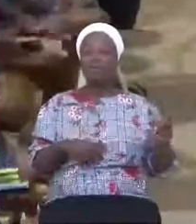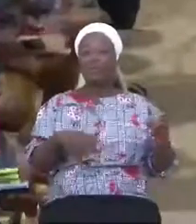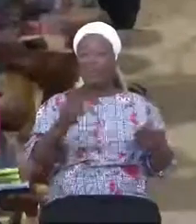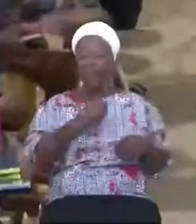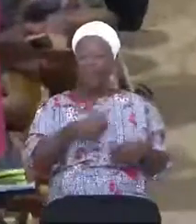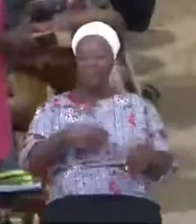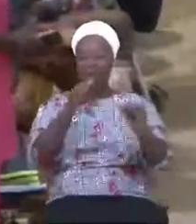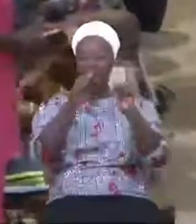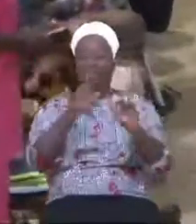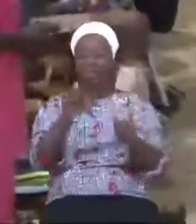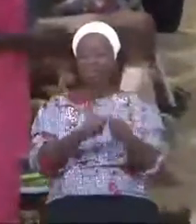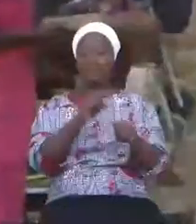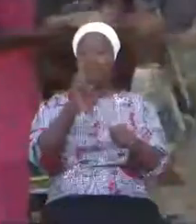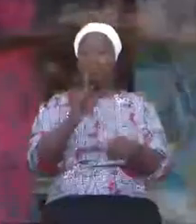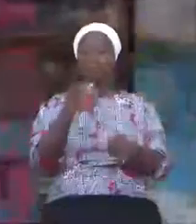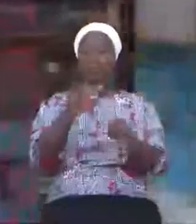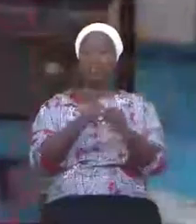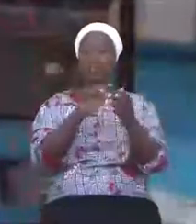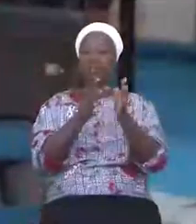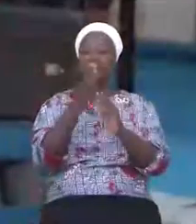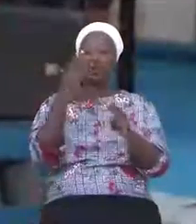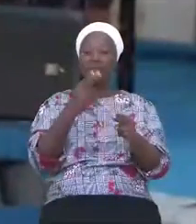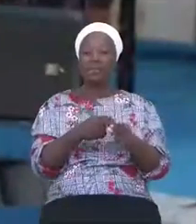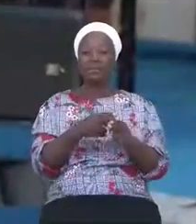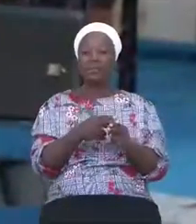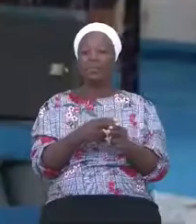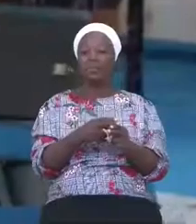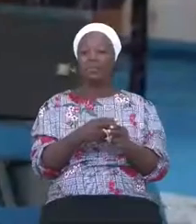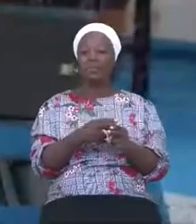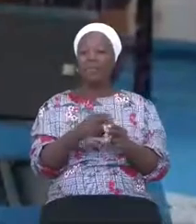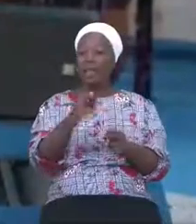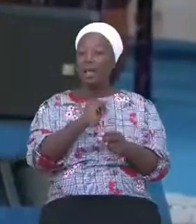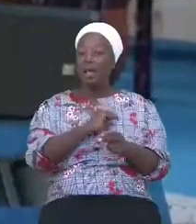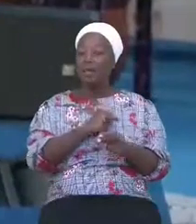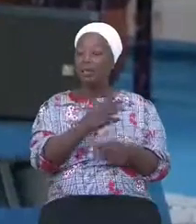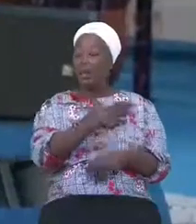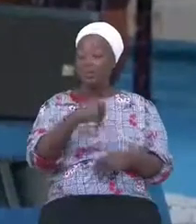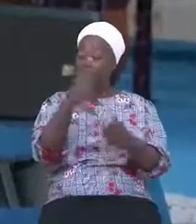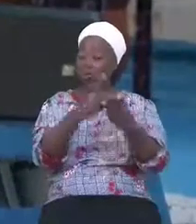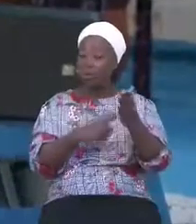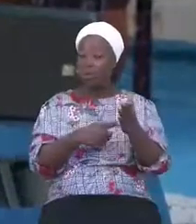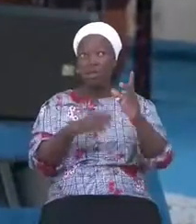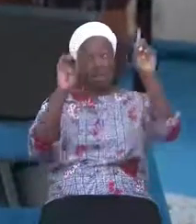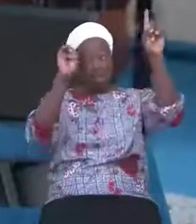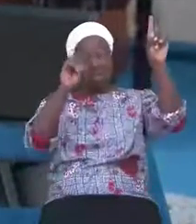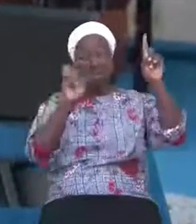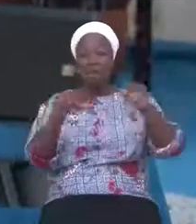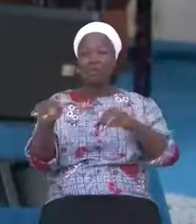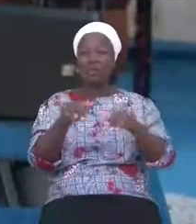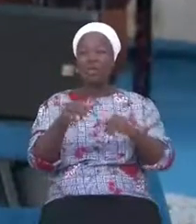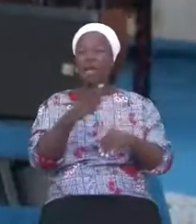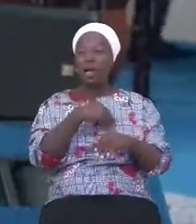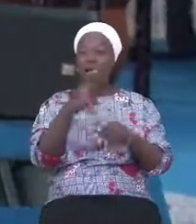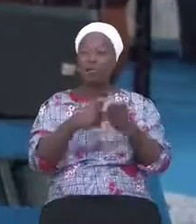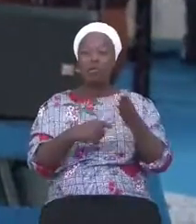Que le Seigneur bénisse chacun de vous au nom de Jésus. Et ce qu'il peut faire, ce que lui seul peut